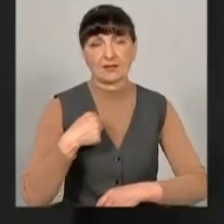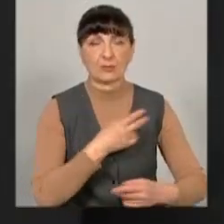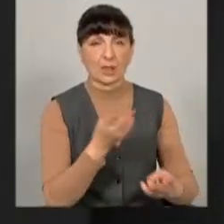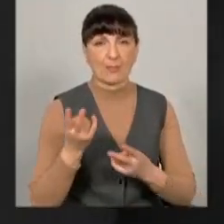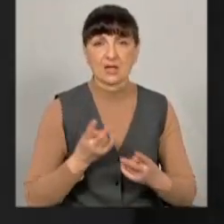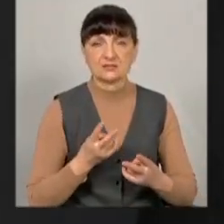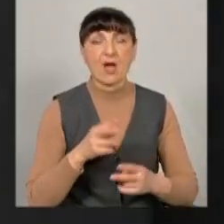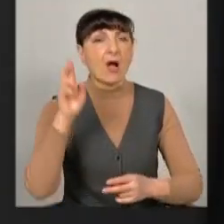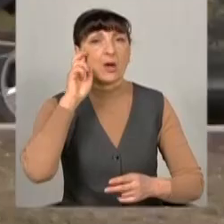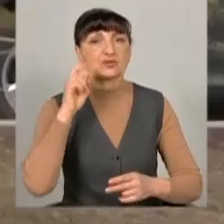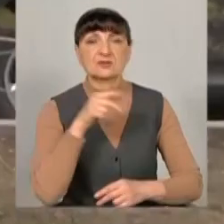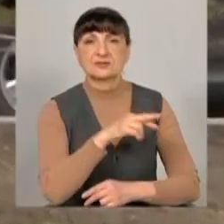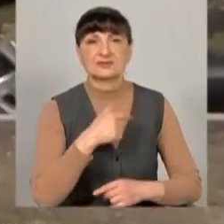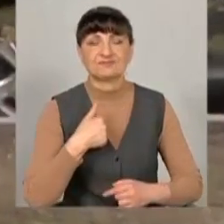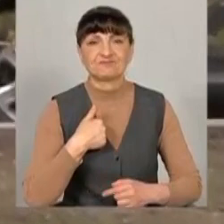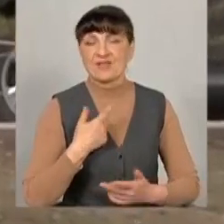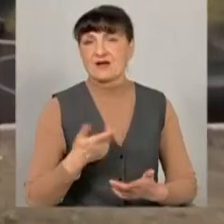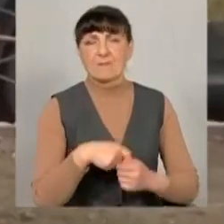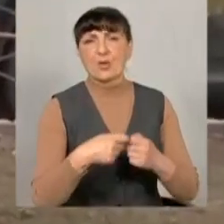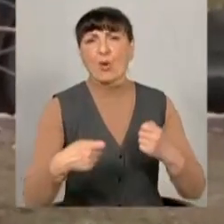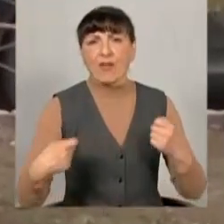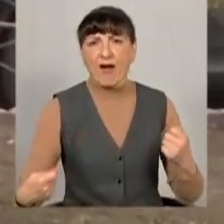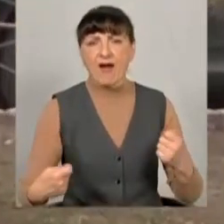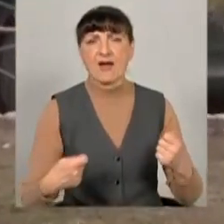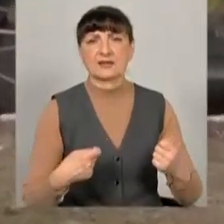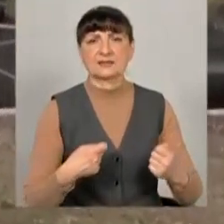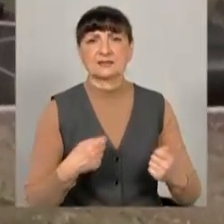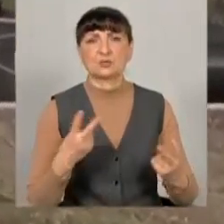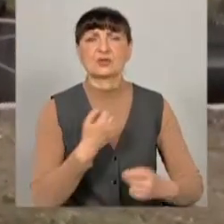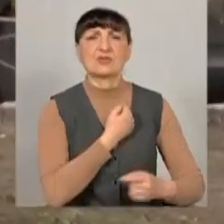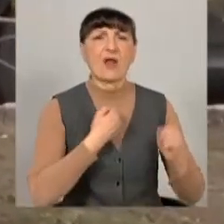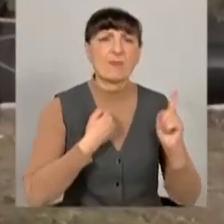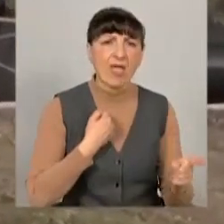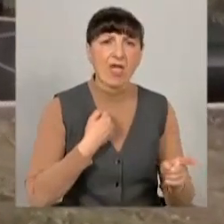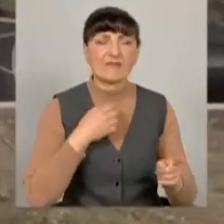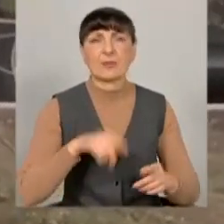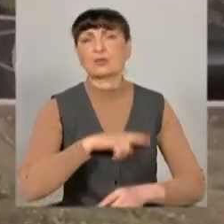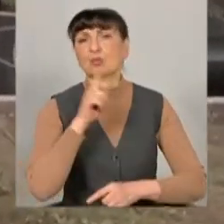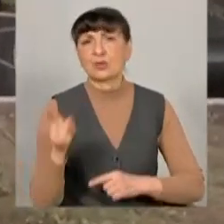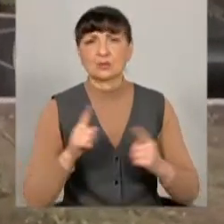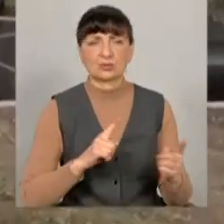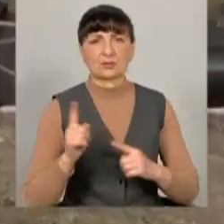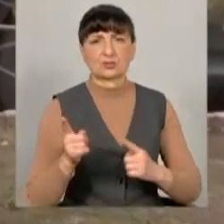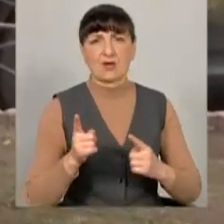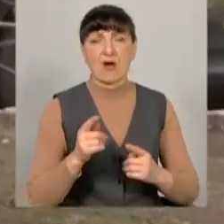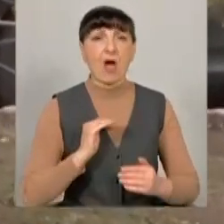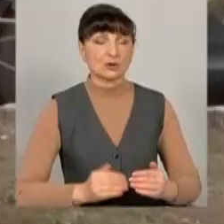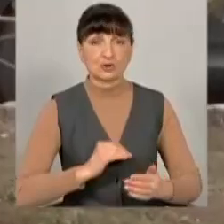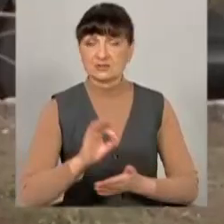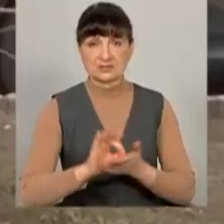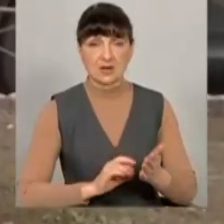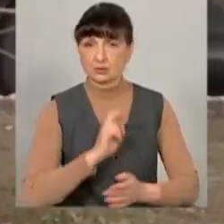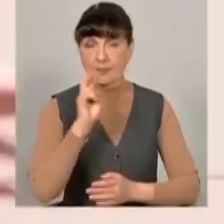В государственную идти немножко, знаете, такая бюрократия маленькая. Надо к терапевту пойти, надо туда пойти. А в частную сразу же